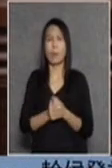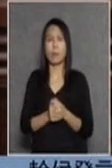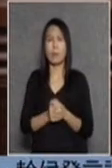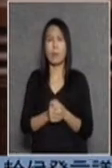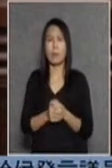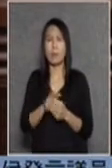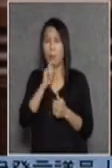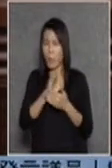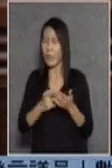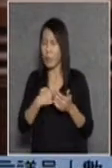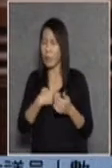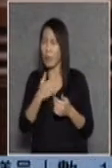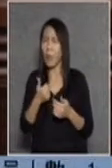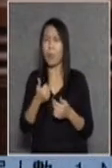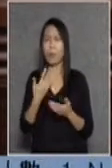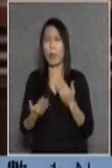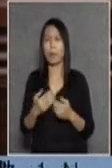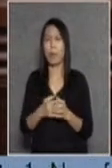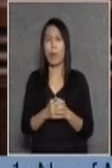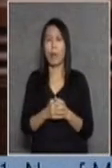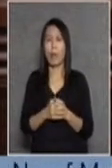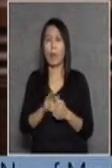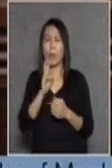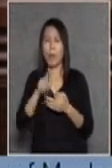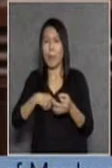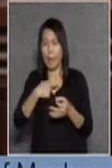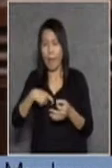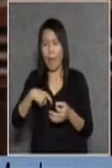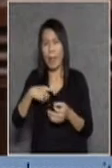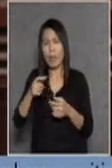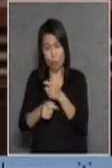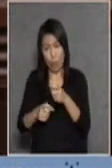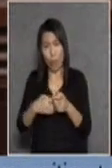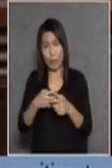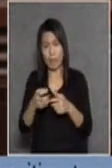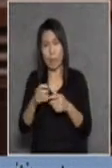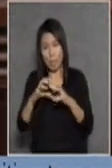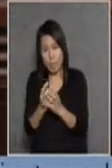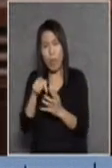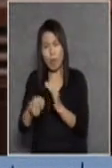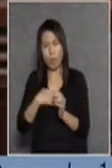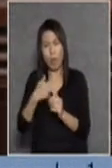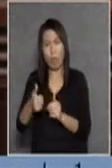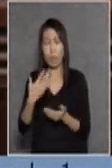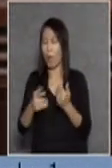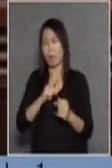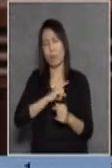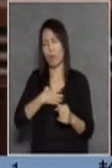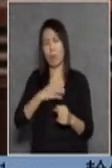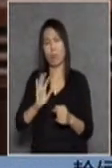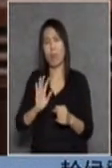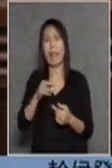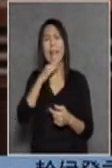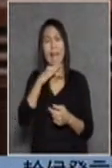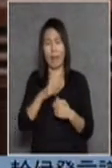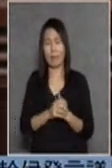有啲人會覺得係好事啊，可能梁君彥佢哋啊，即商界覺得係好事，我自己本人係唔覺得好事。因為我覺得其實是一些假象來